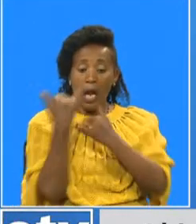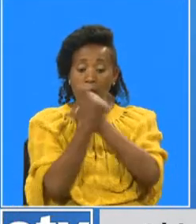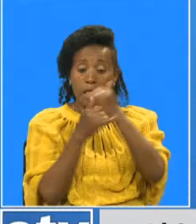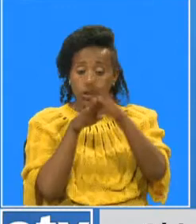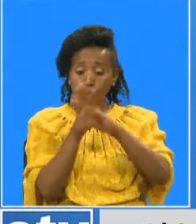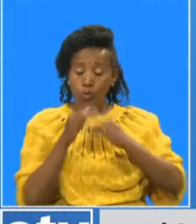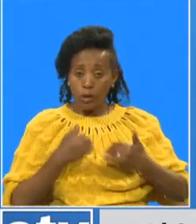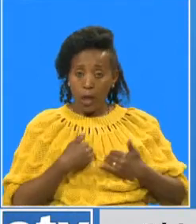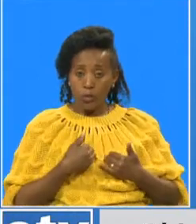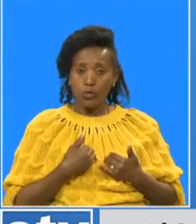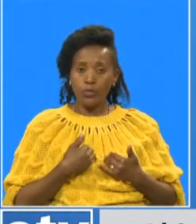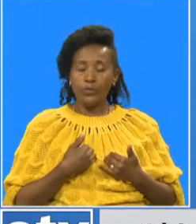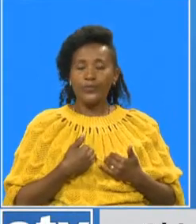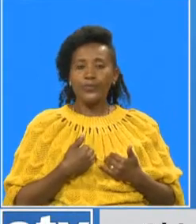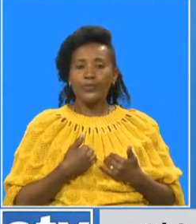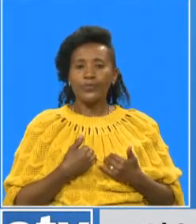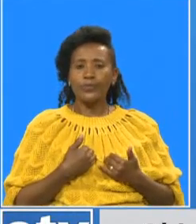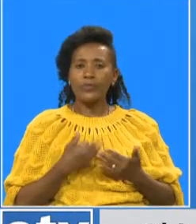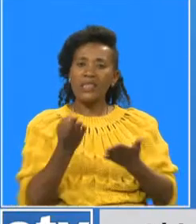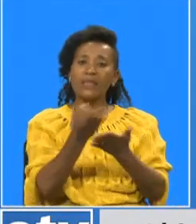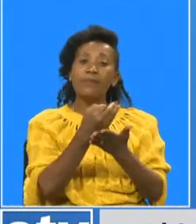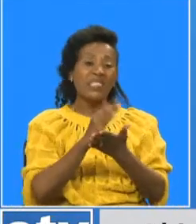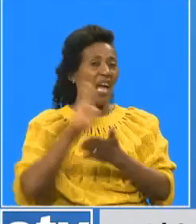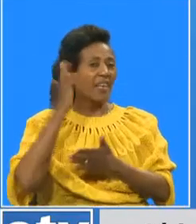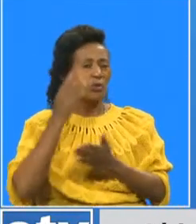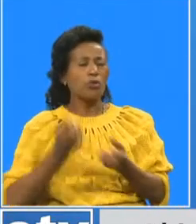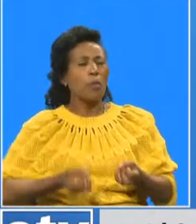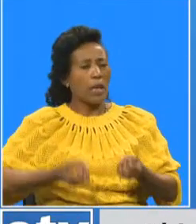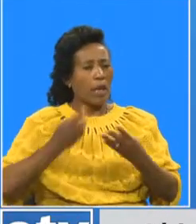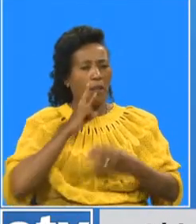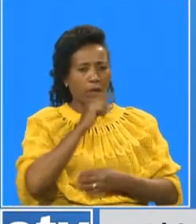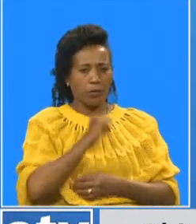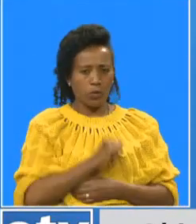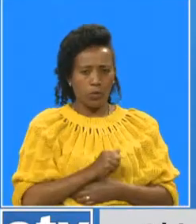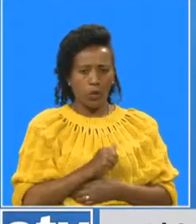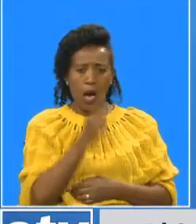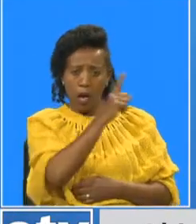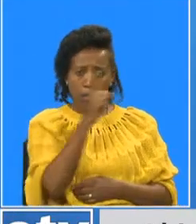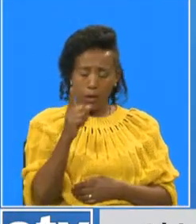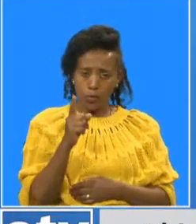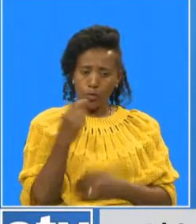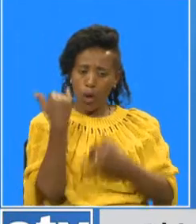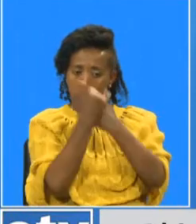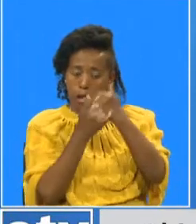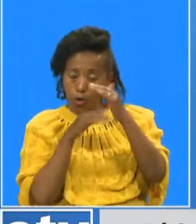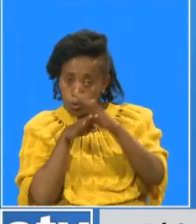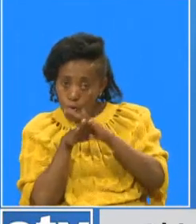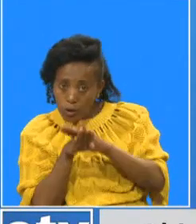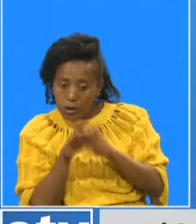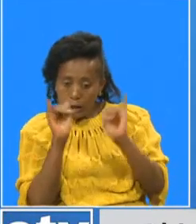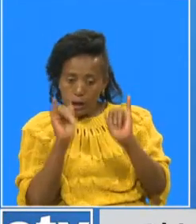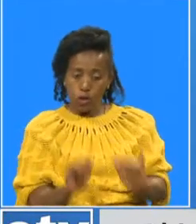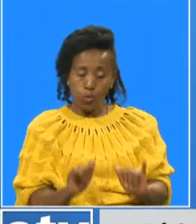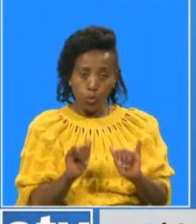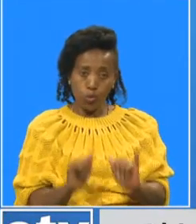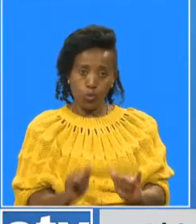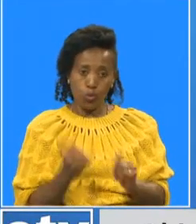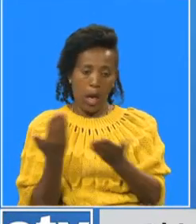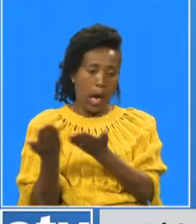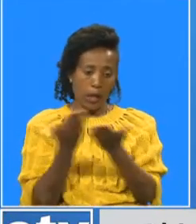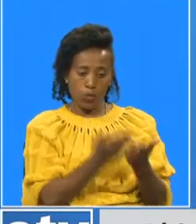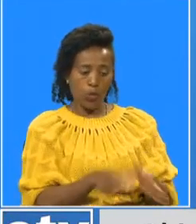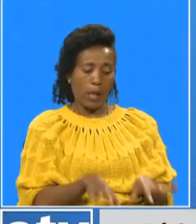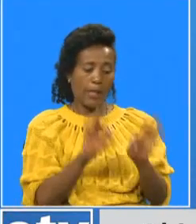በሀገራችን ውስጥ ያሉ የፕሮዳክት አይነቶች በጣም በርካታ ናቸው። አንዳንዱ በሀገር ውስጥ እዚሁ